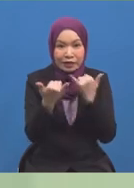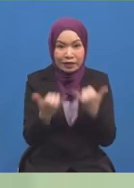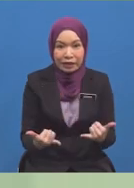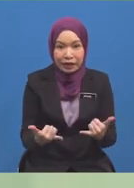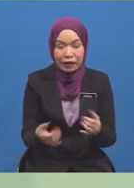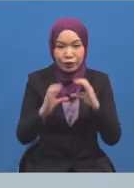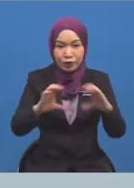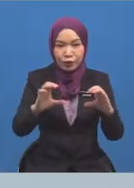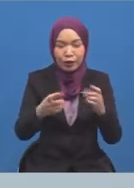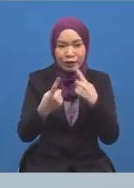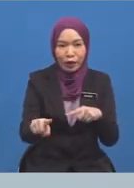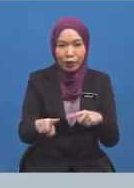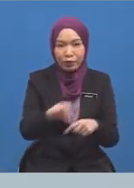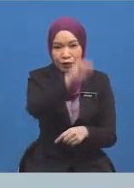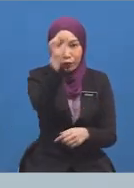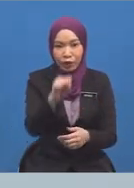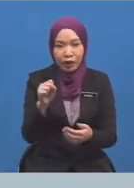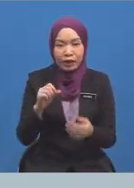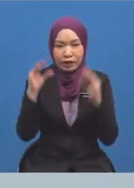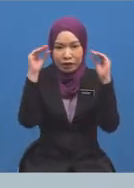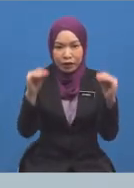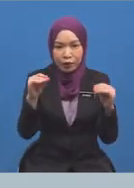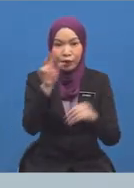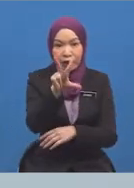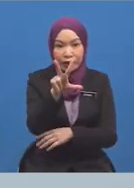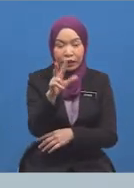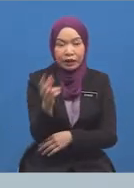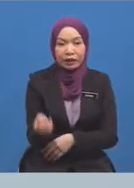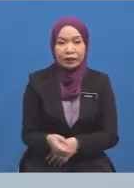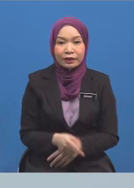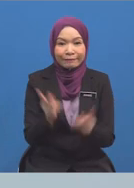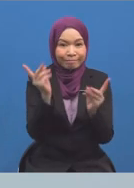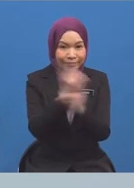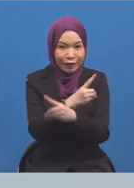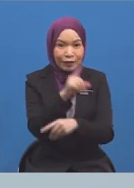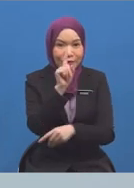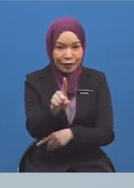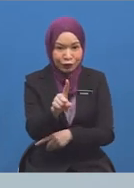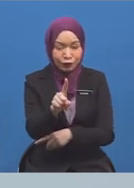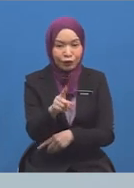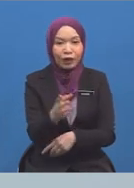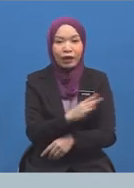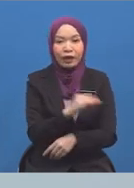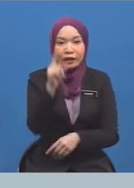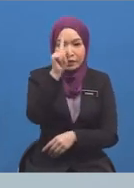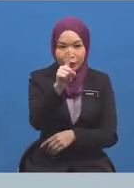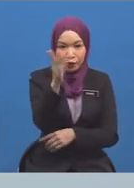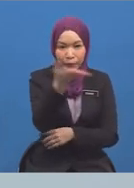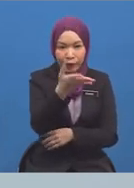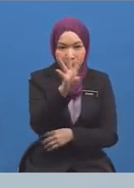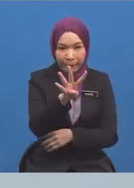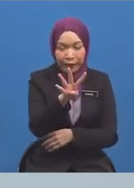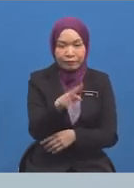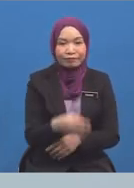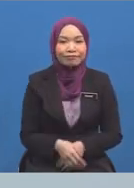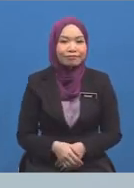Jawab soalan cgo3 jarak 114 sekarang kamu